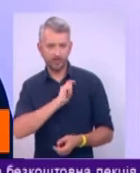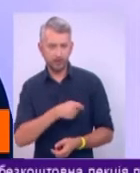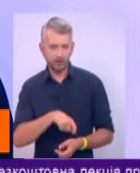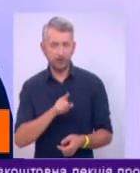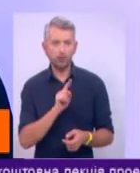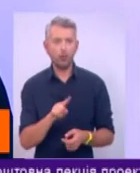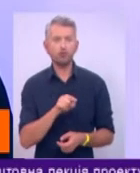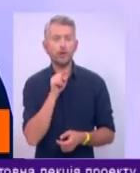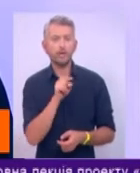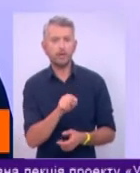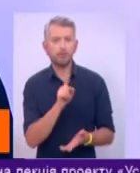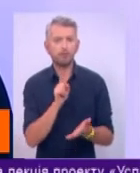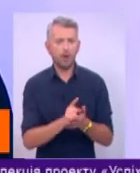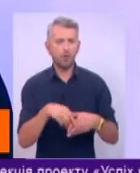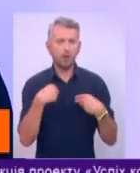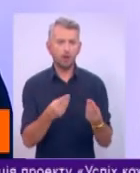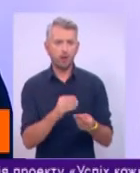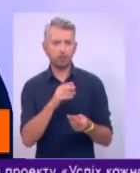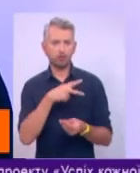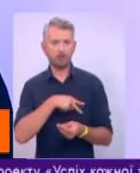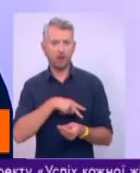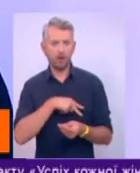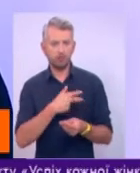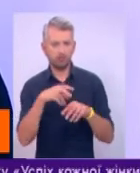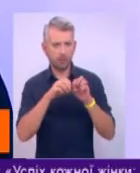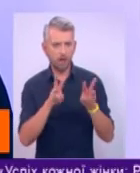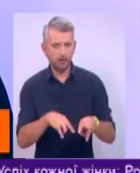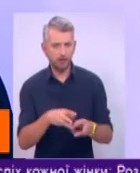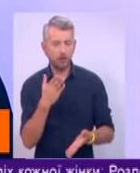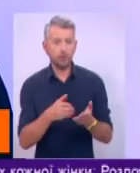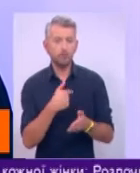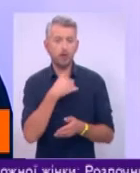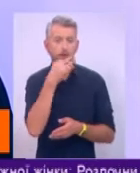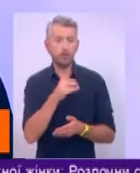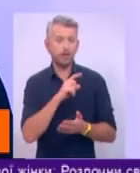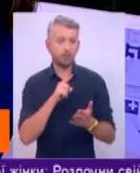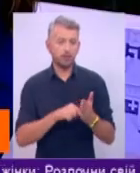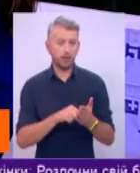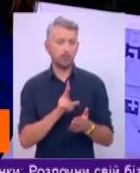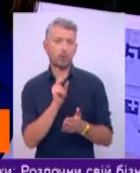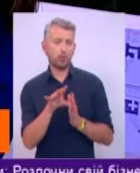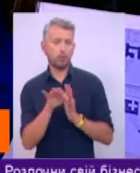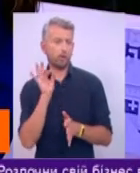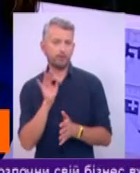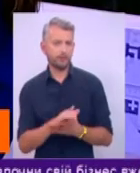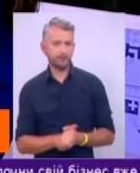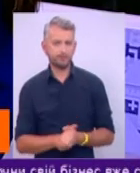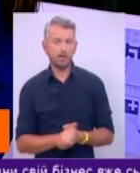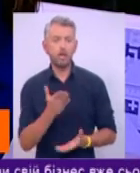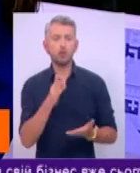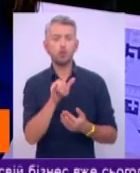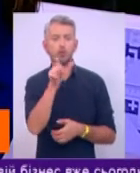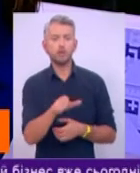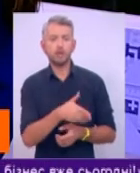що їм мають надати соціальні гарантії. Тобто, якщо б я відповідав на питання, я б друге обрав. Якщо у